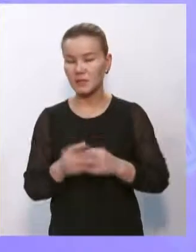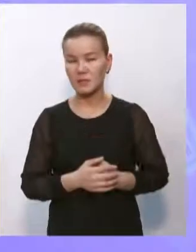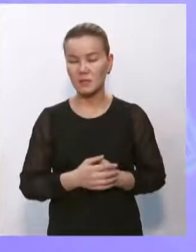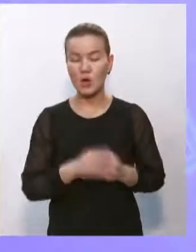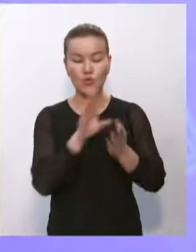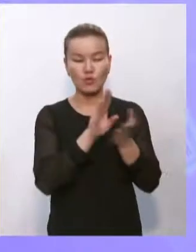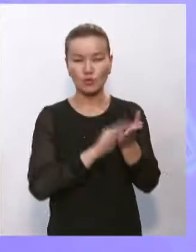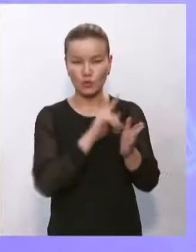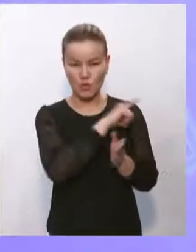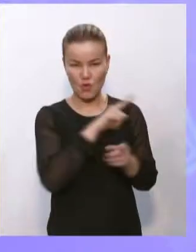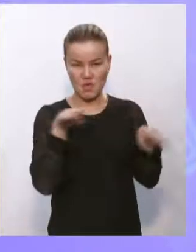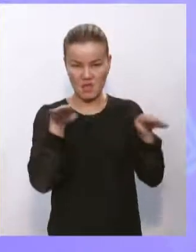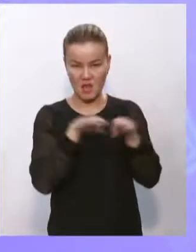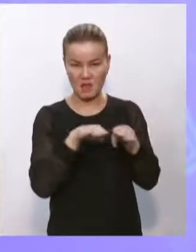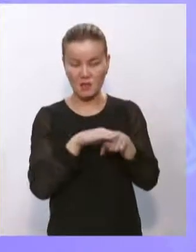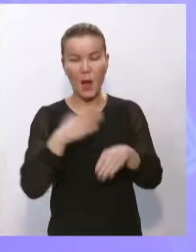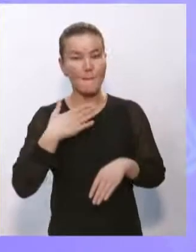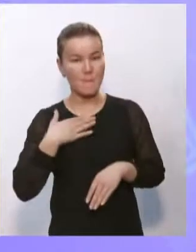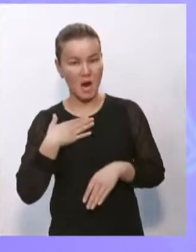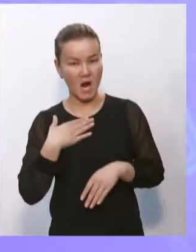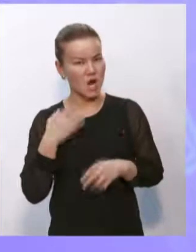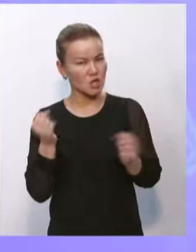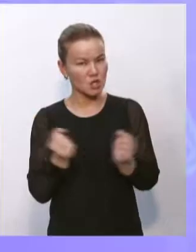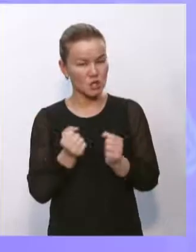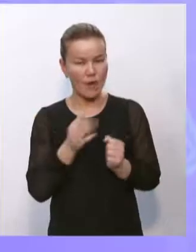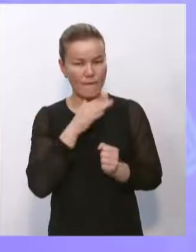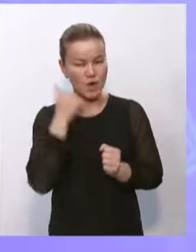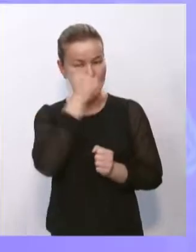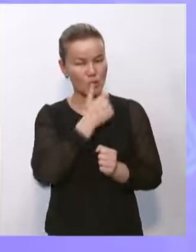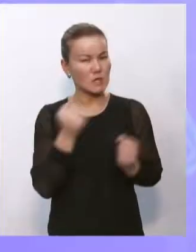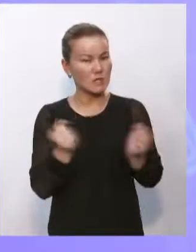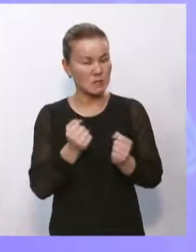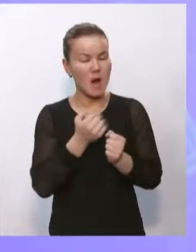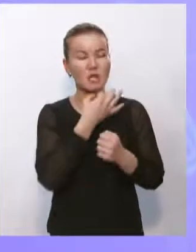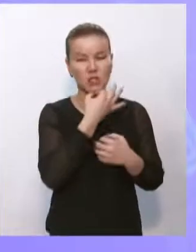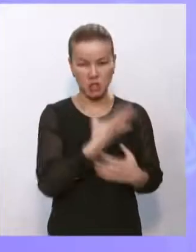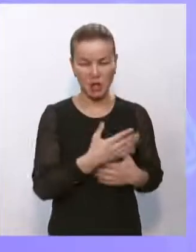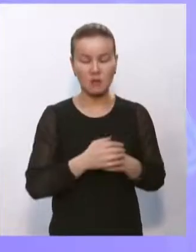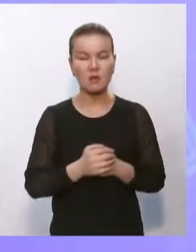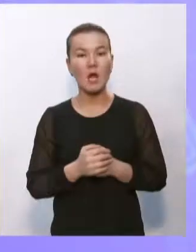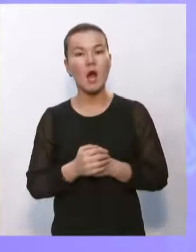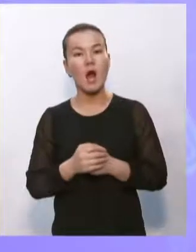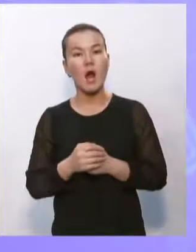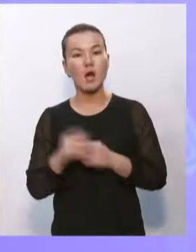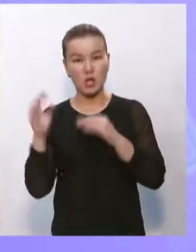таянгыла. Мага кыш мезгили жагат. Кышында коньки.